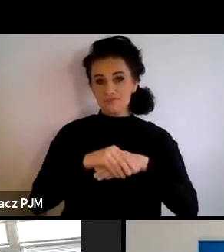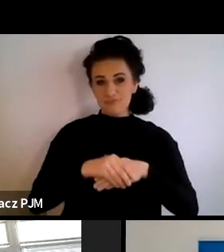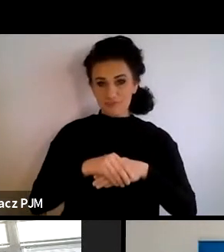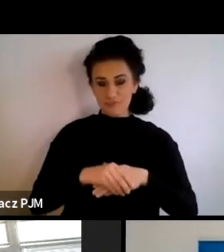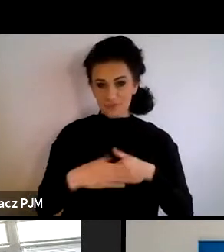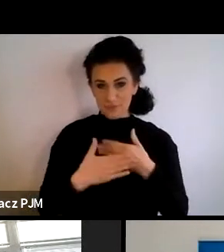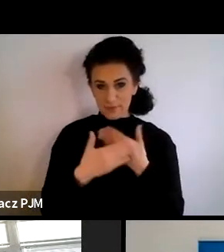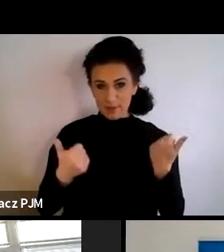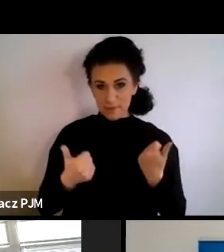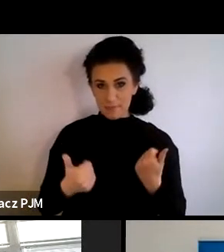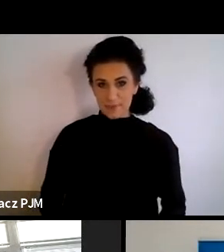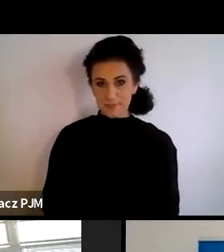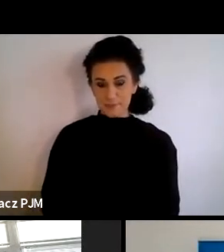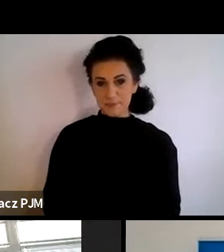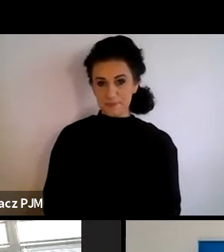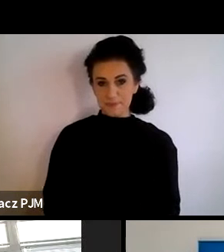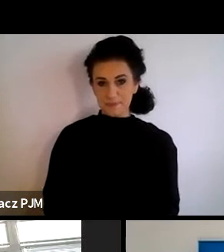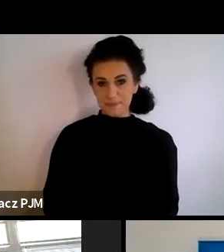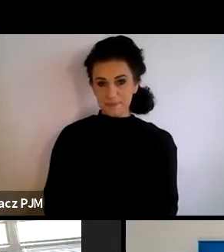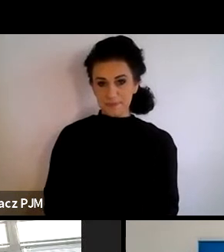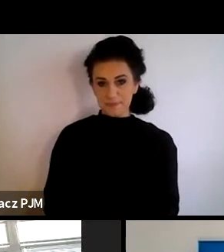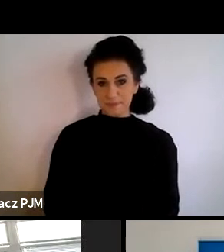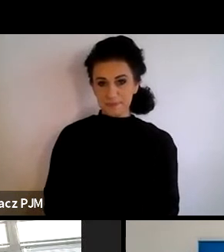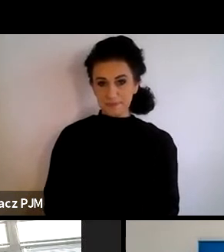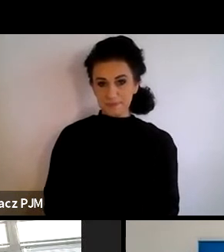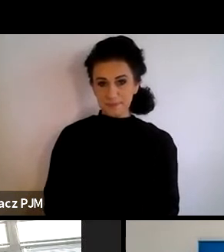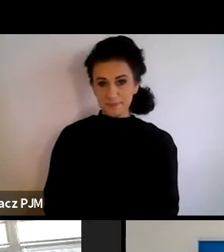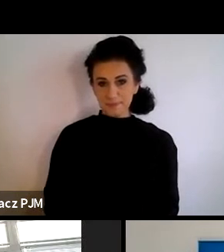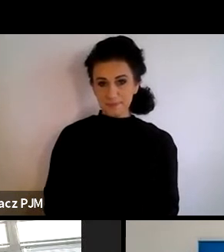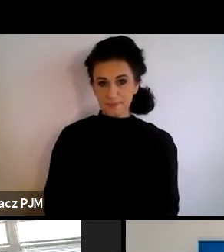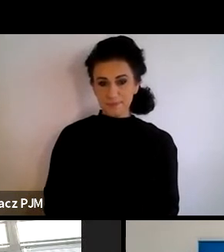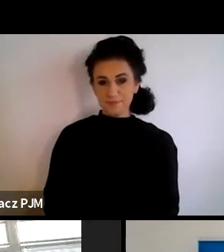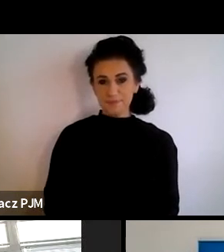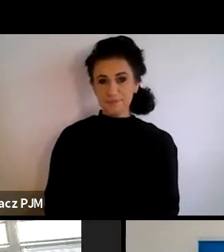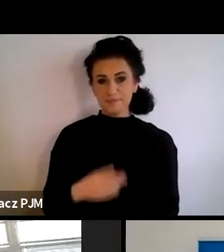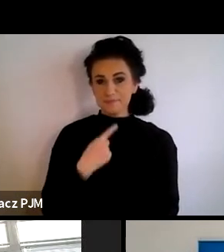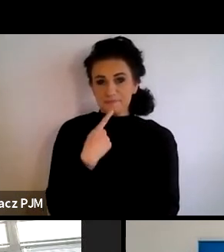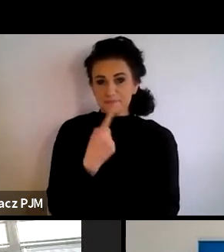dłoni i nie powiemy sobie good job,